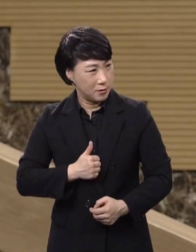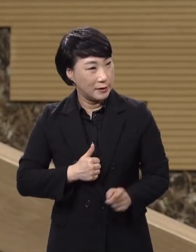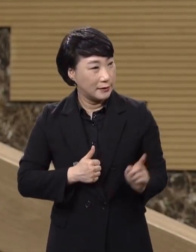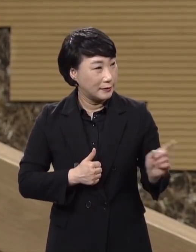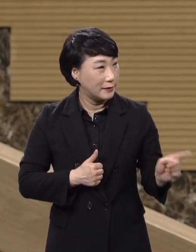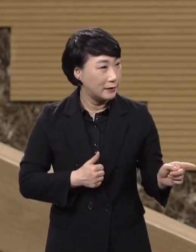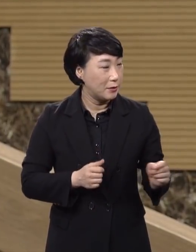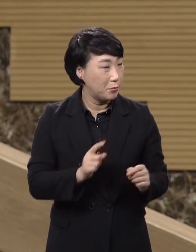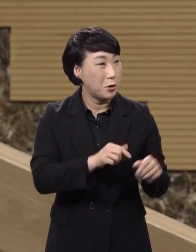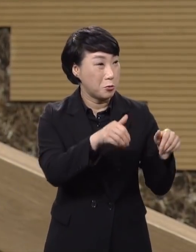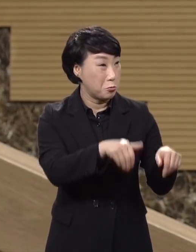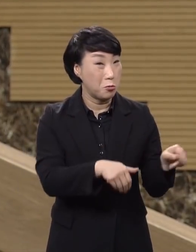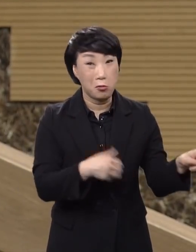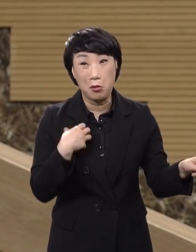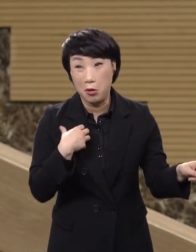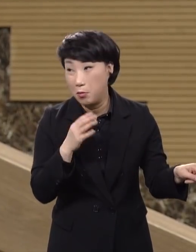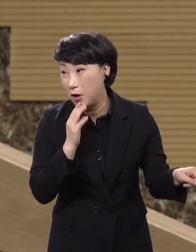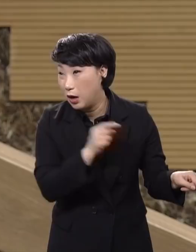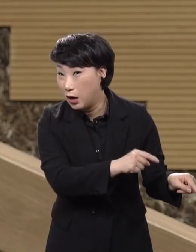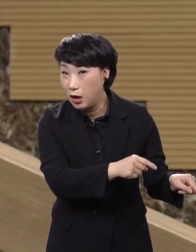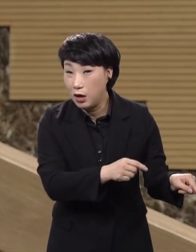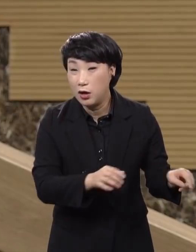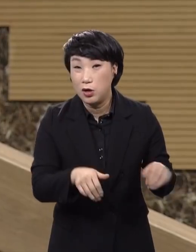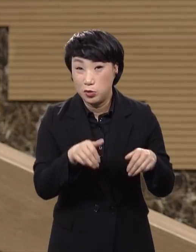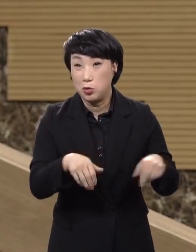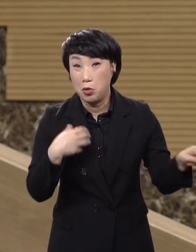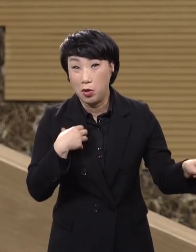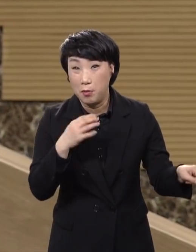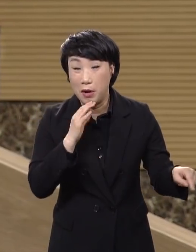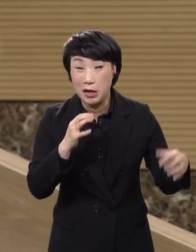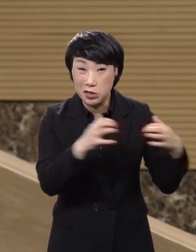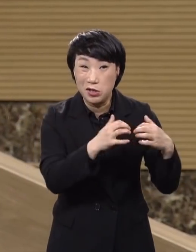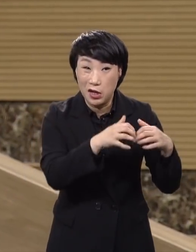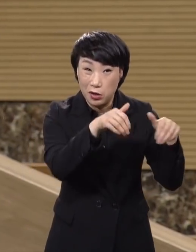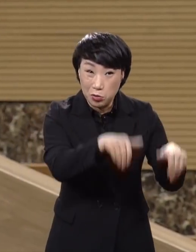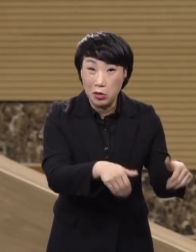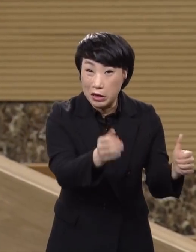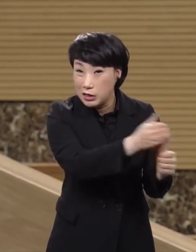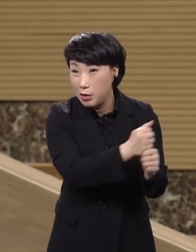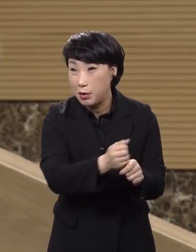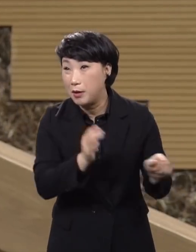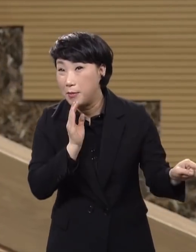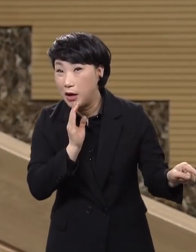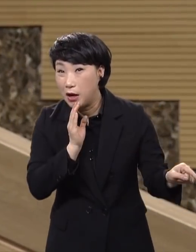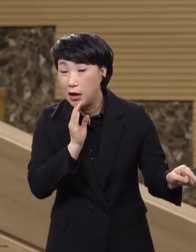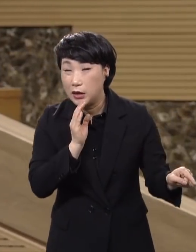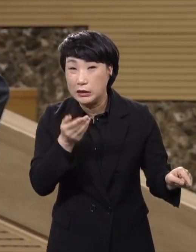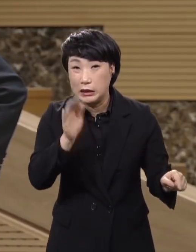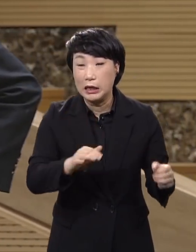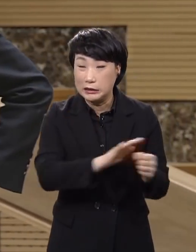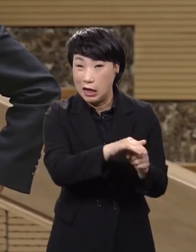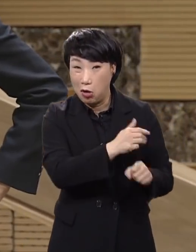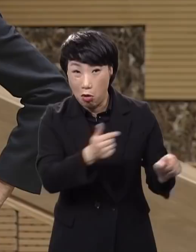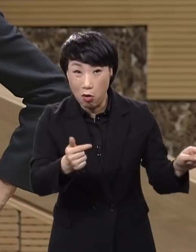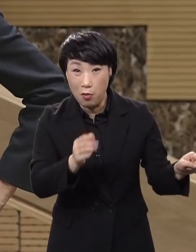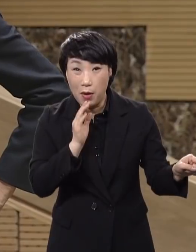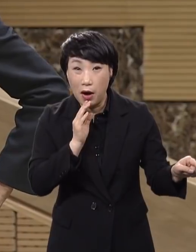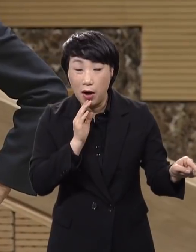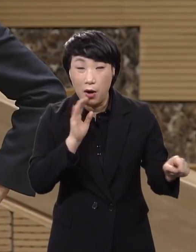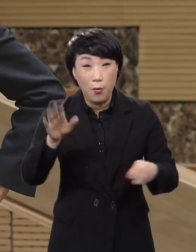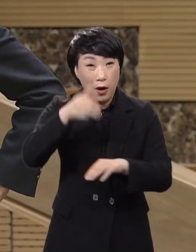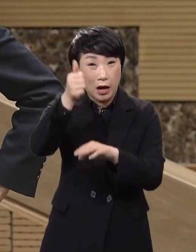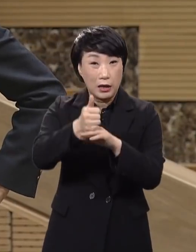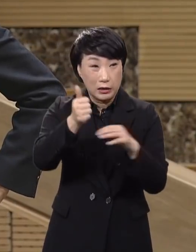저놈의 새끼는 포로인데, 저놈의 새끼는 전쟁 노예 같은 놈인데, 아니 이 나라의